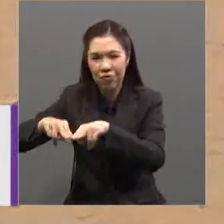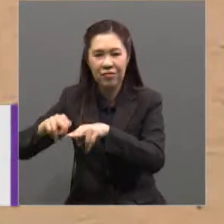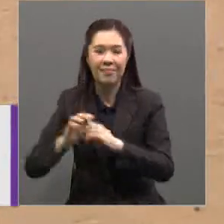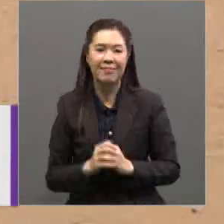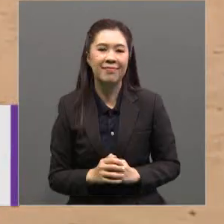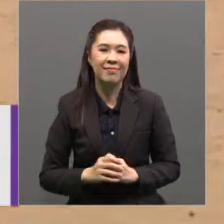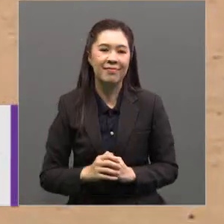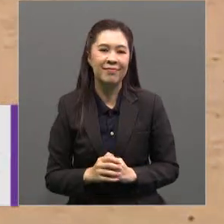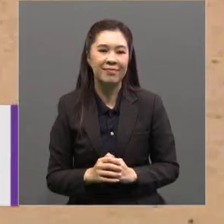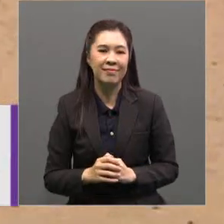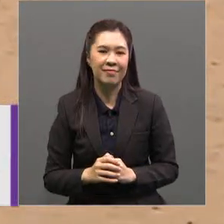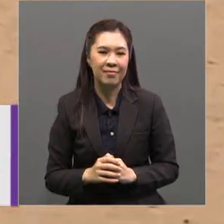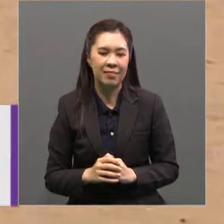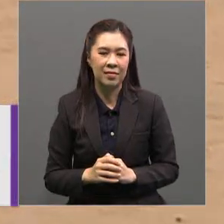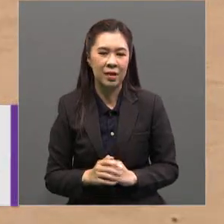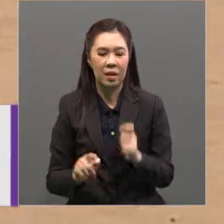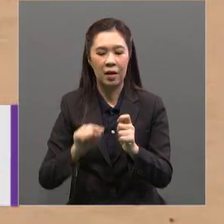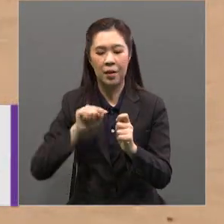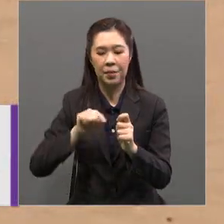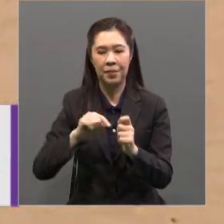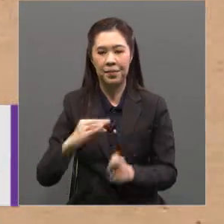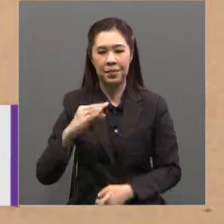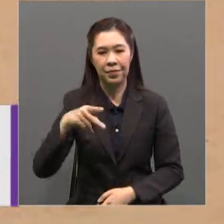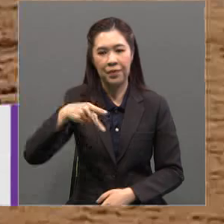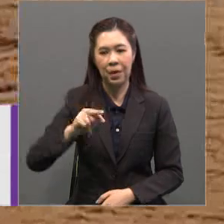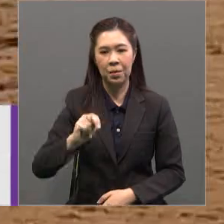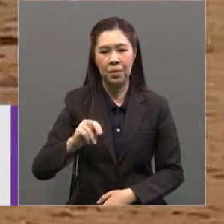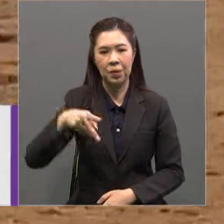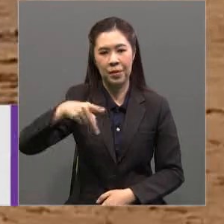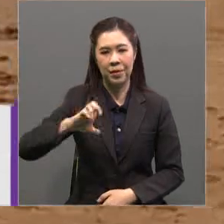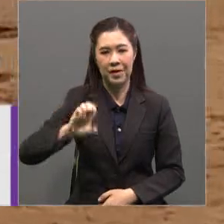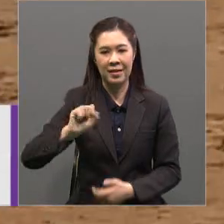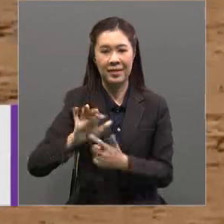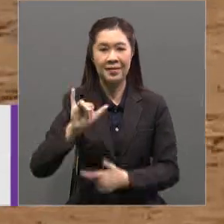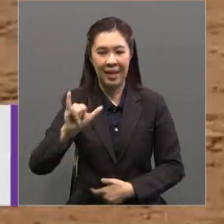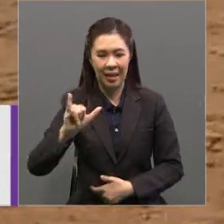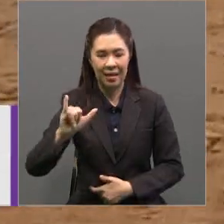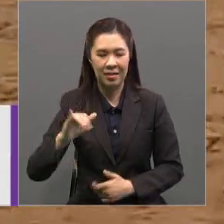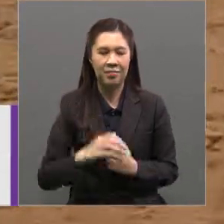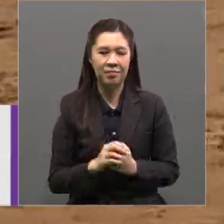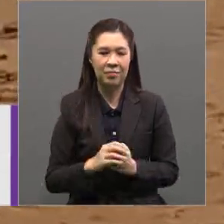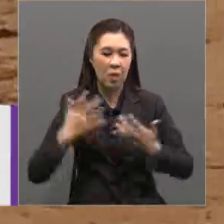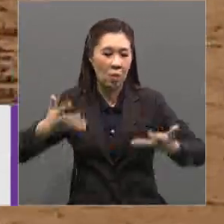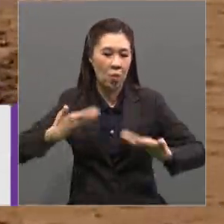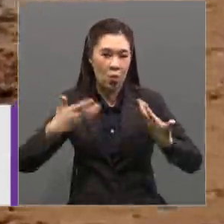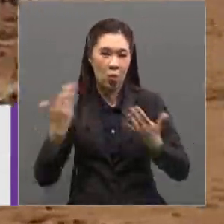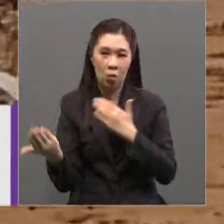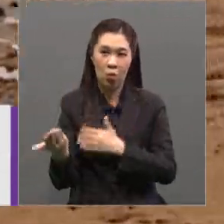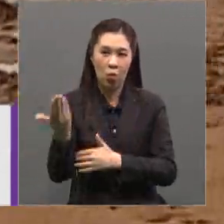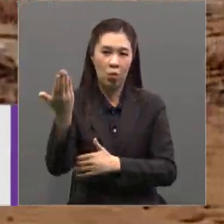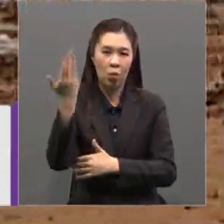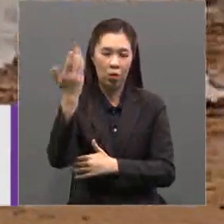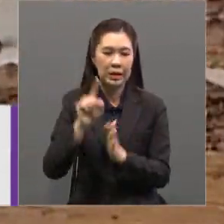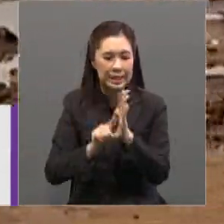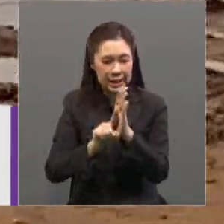ใหญ่ในตำบลกุดบงอำเภอพลพิสัยค่ะเขาบอกว่าอากาศเนี่ยมันร้อนจัดจริงๆคืออุณหภูมิช่วงกลางวันเนี่ยสูงสุดเนี่ยนะ